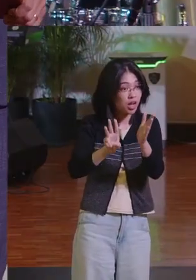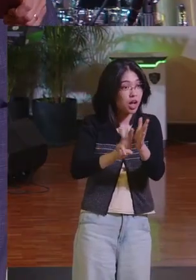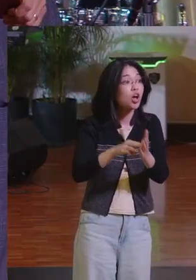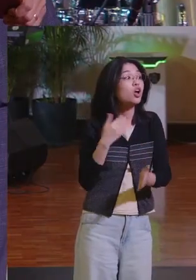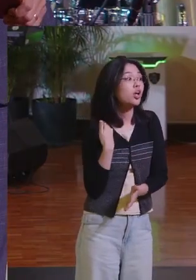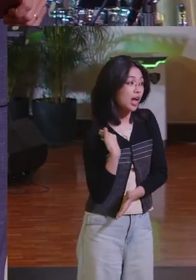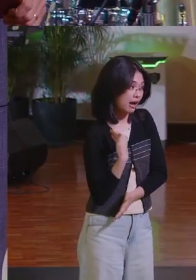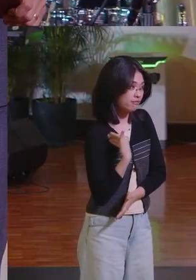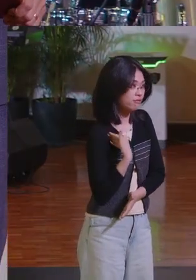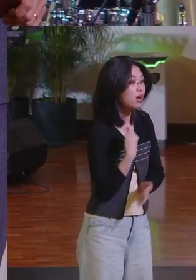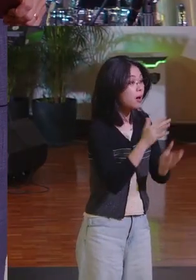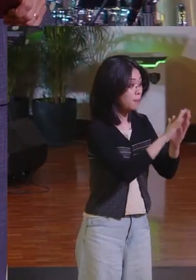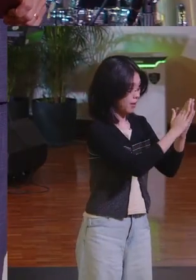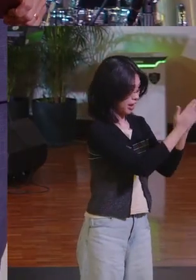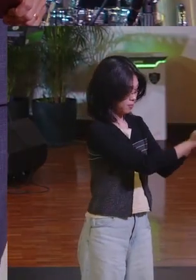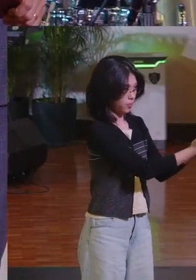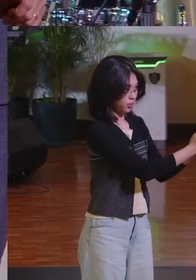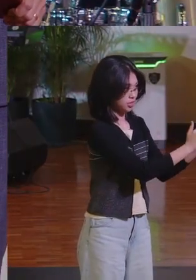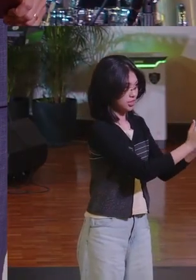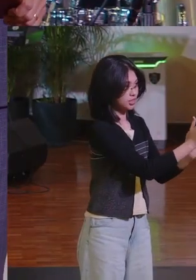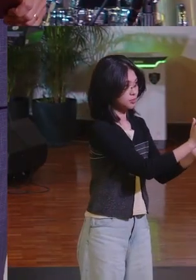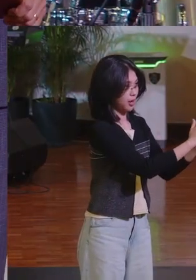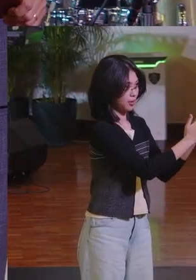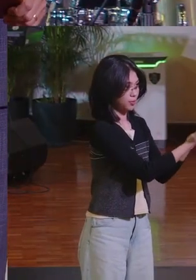sa Bible, ang pinakahuling